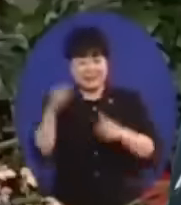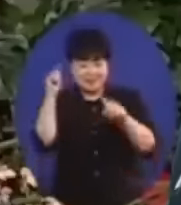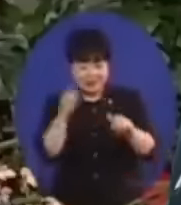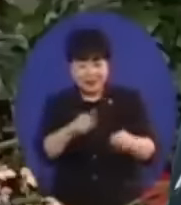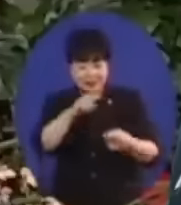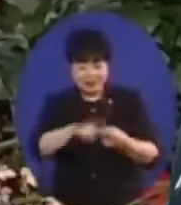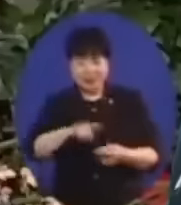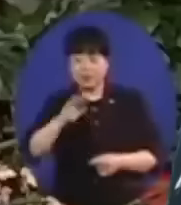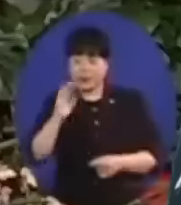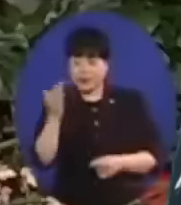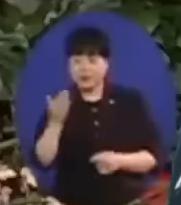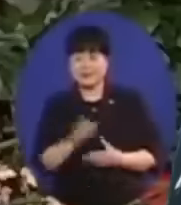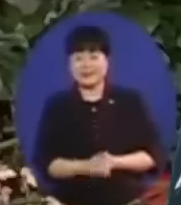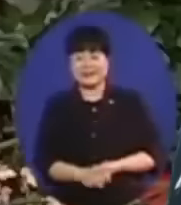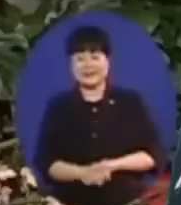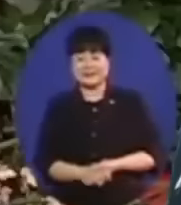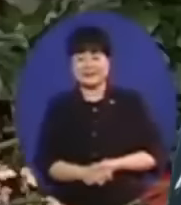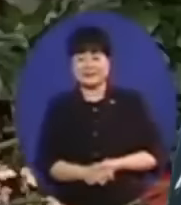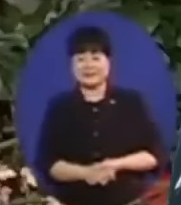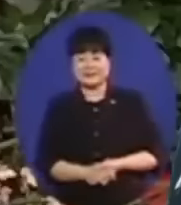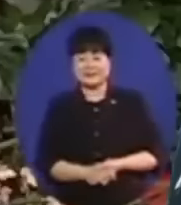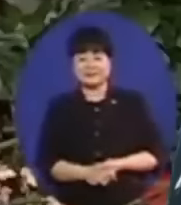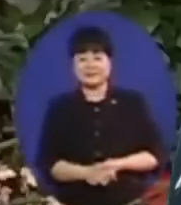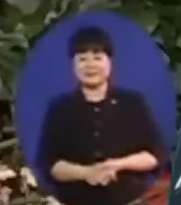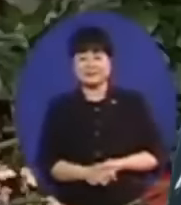모든 생물이 번성하게 된 것입니다.